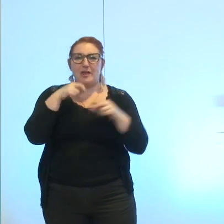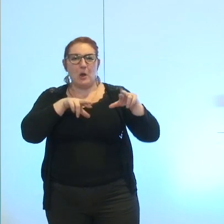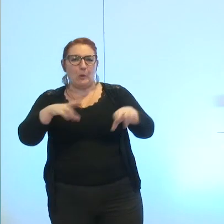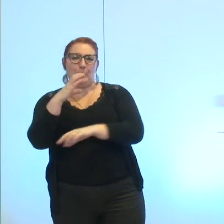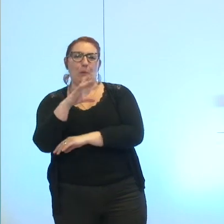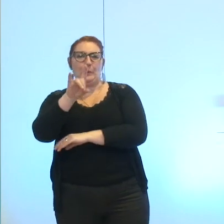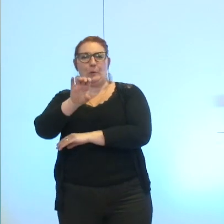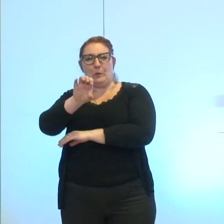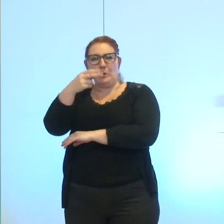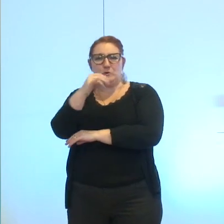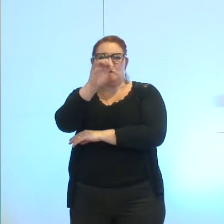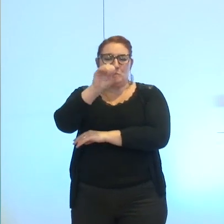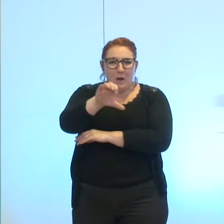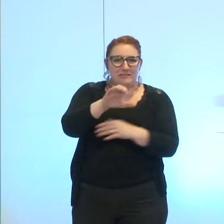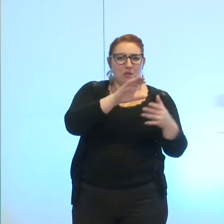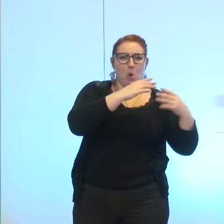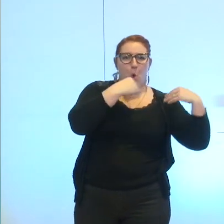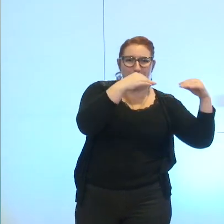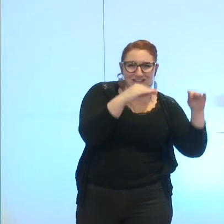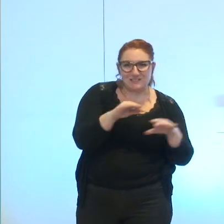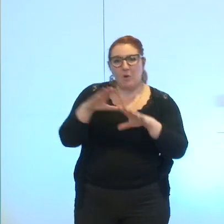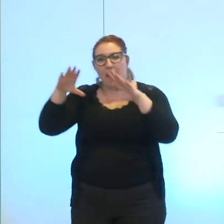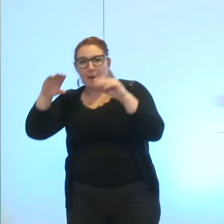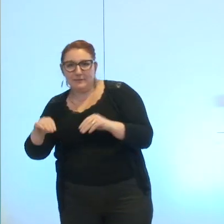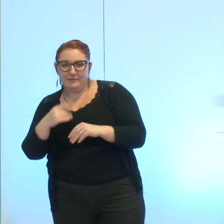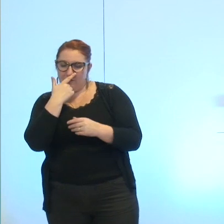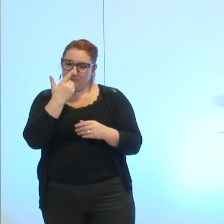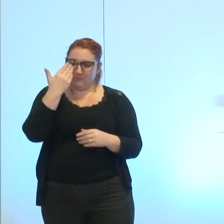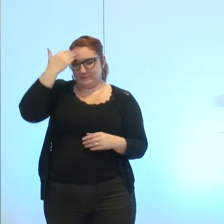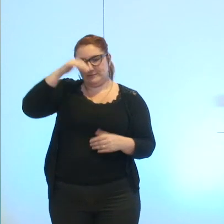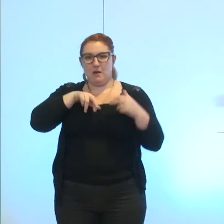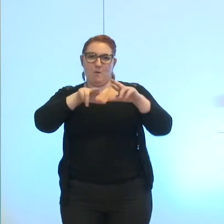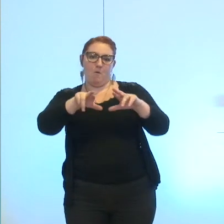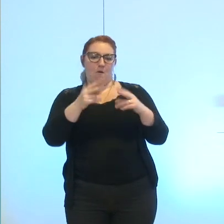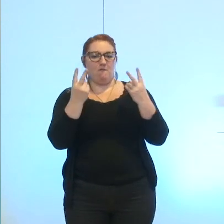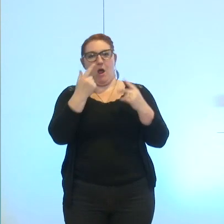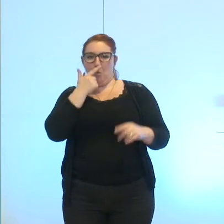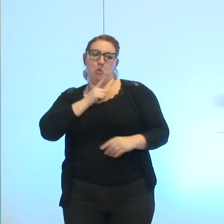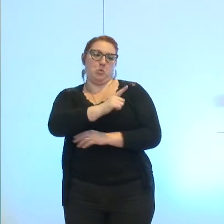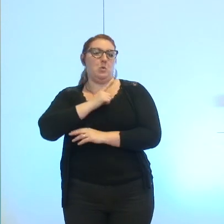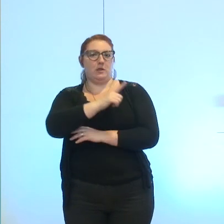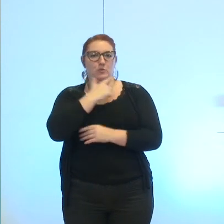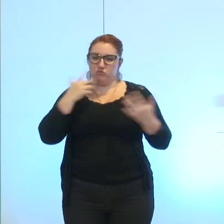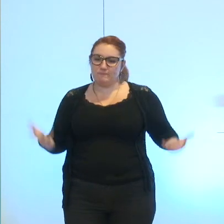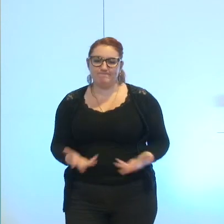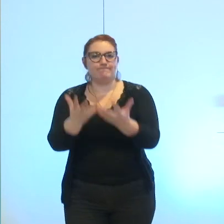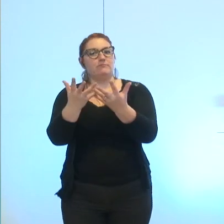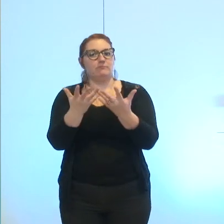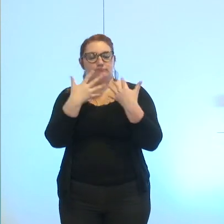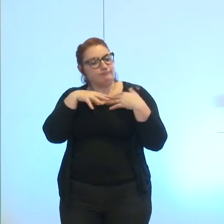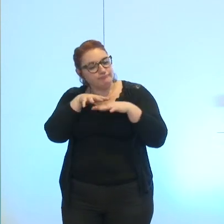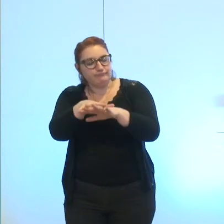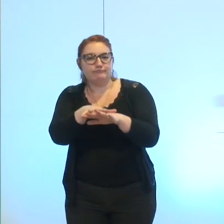commerçants et d'habitants conscients de leur intérêt commun sur la rue pour pour le dynamisme de la rue tant